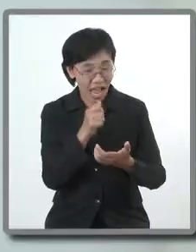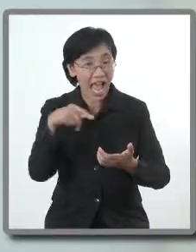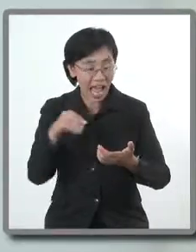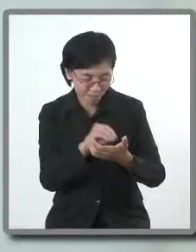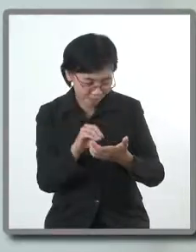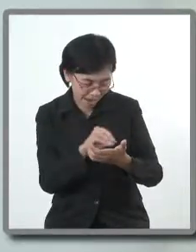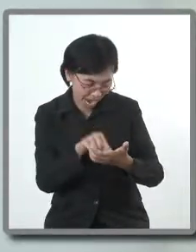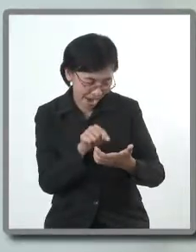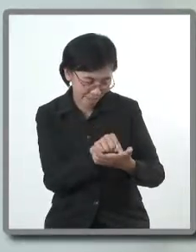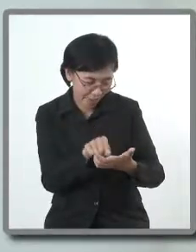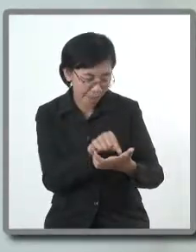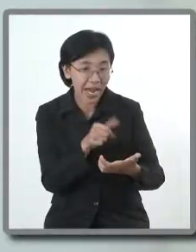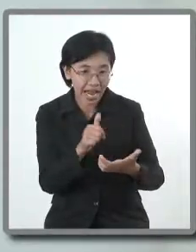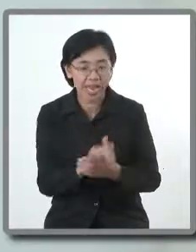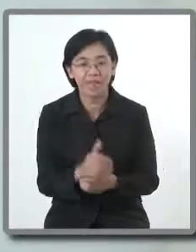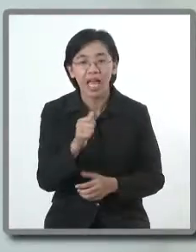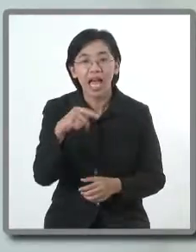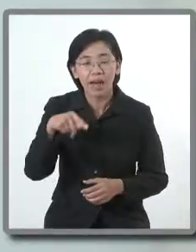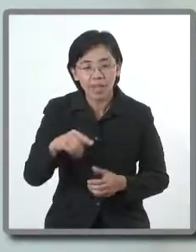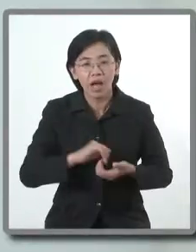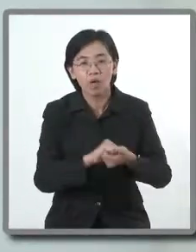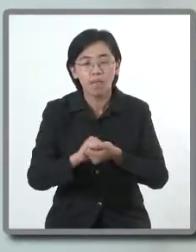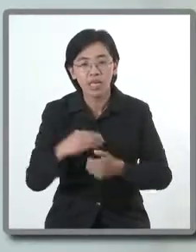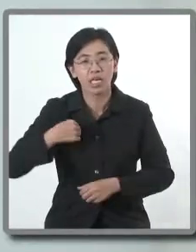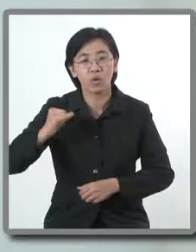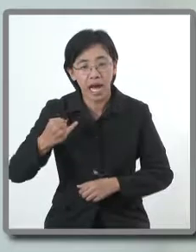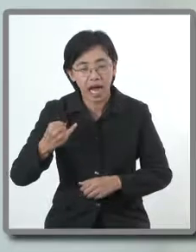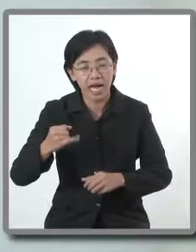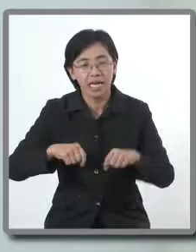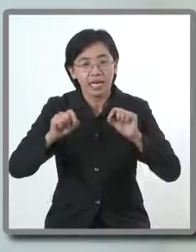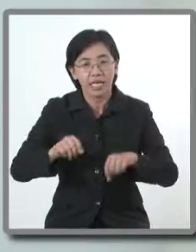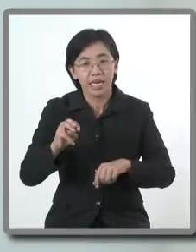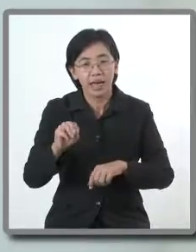เราได้ทำ MOU ร่วมกับจุฬาพัฒนาแอป